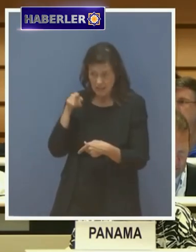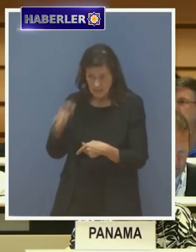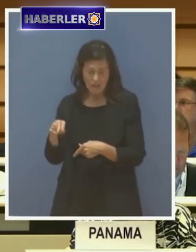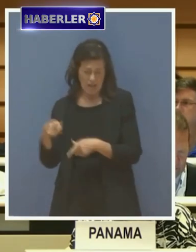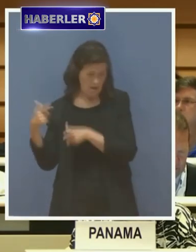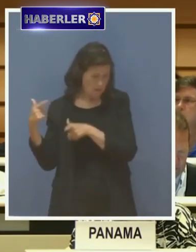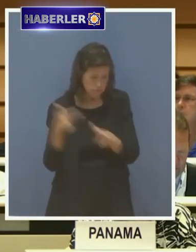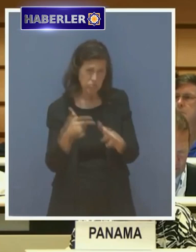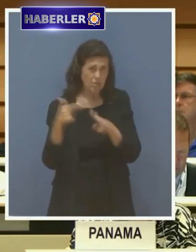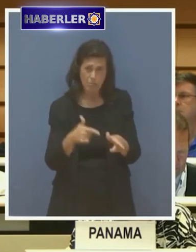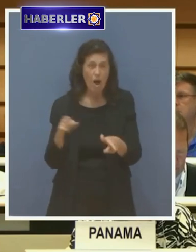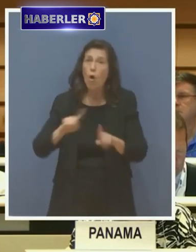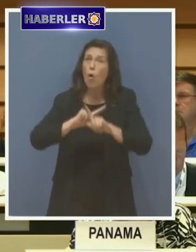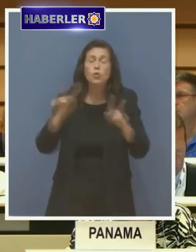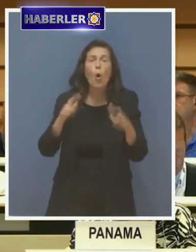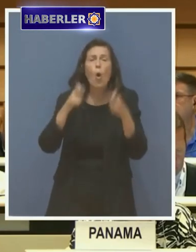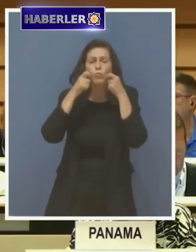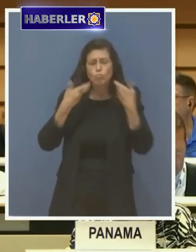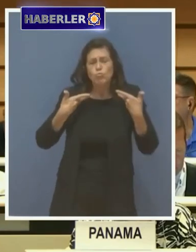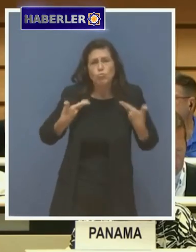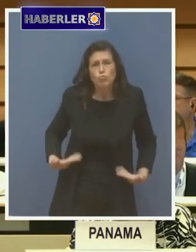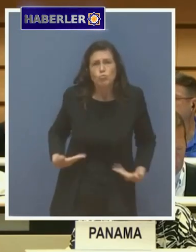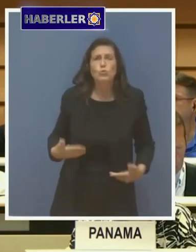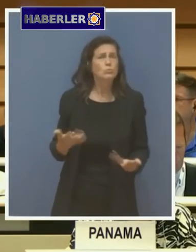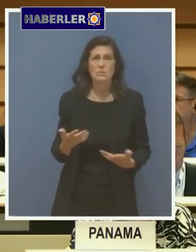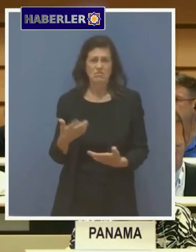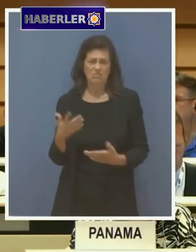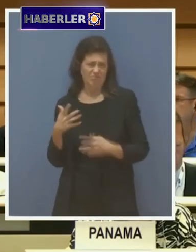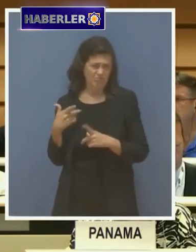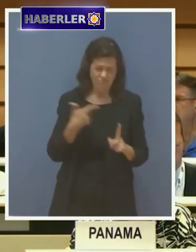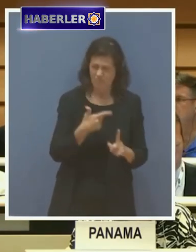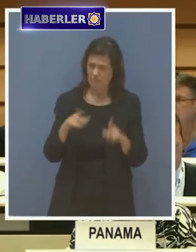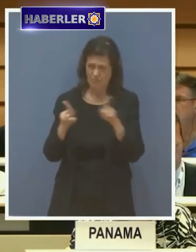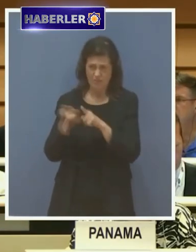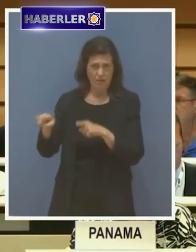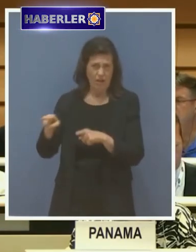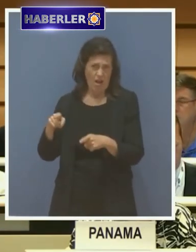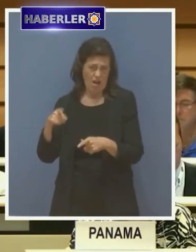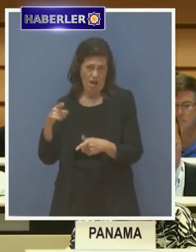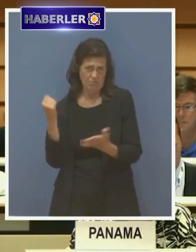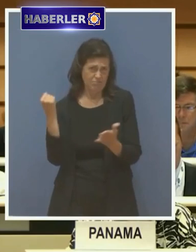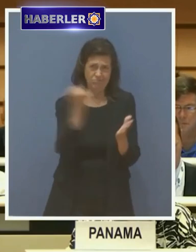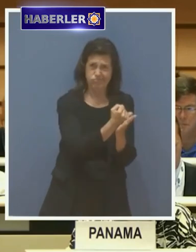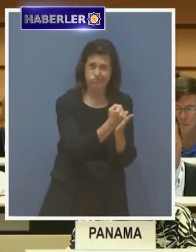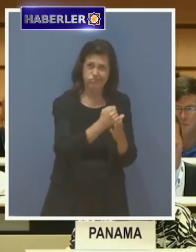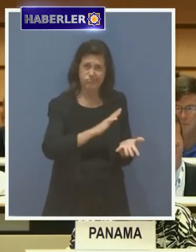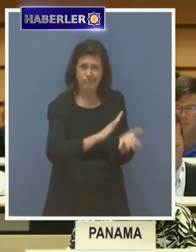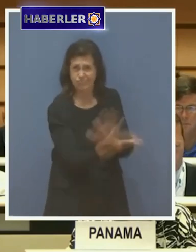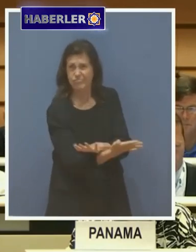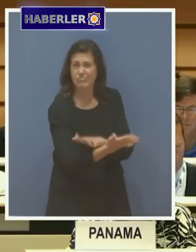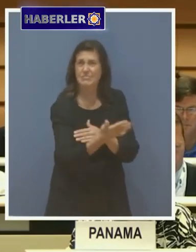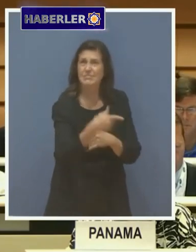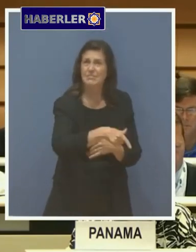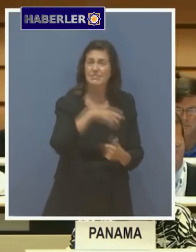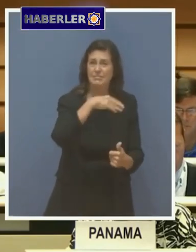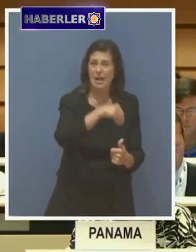planlanmış hedefi kutsal topraklarını gasp etmeye devam etmek için yerli Ermenilere yönelik soykırımı, Arminosidi